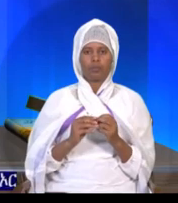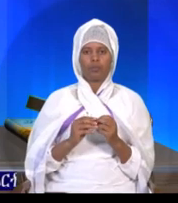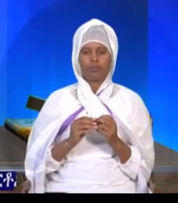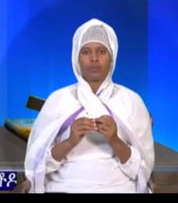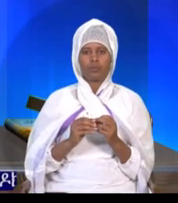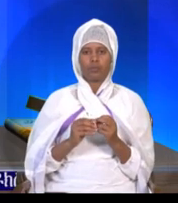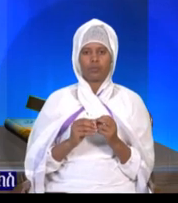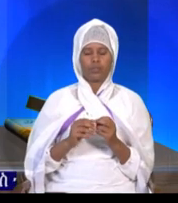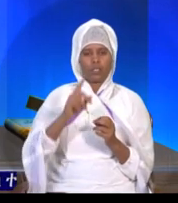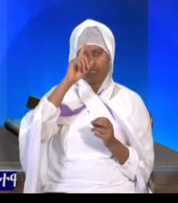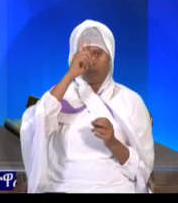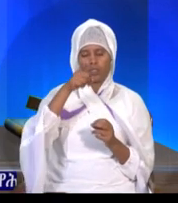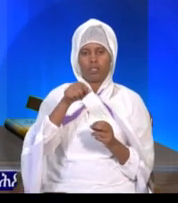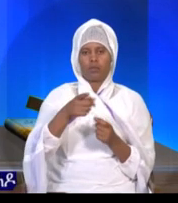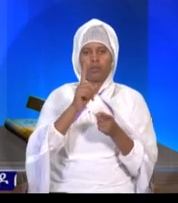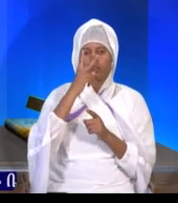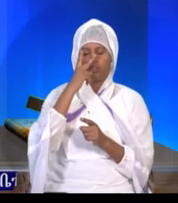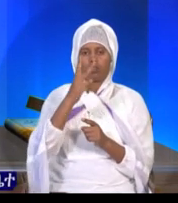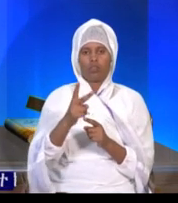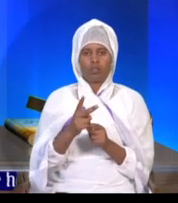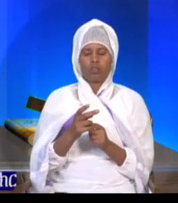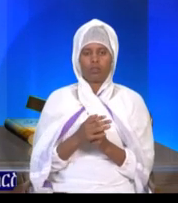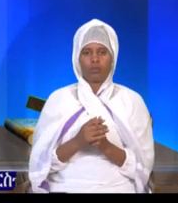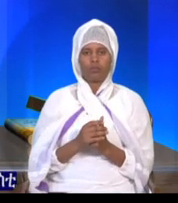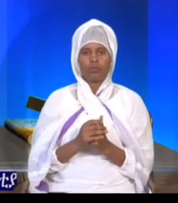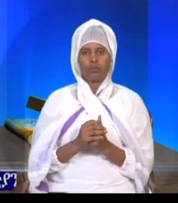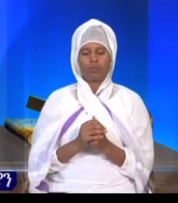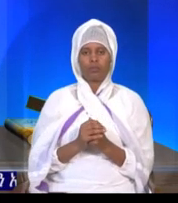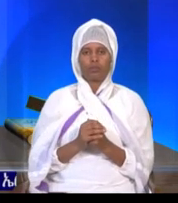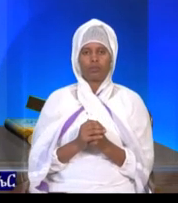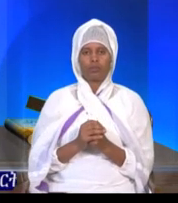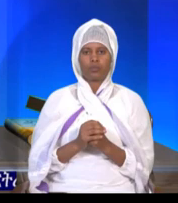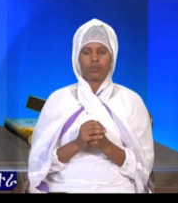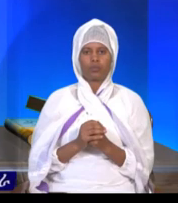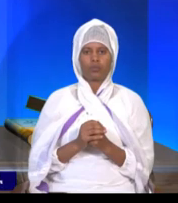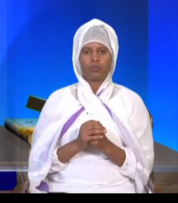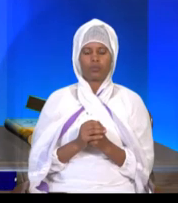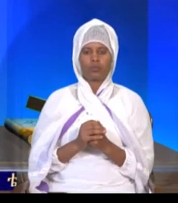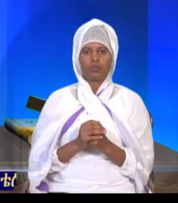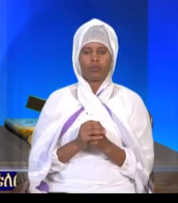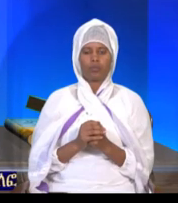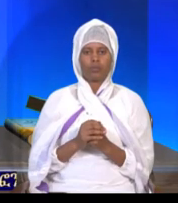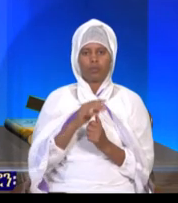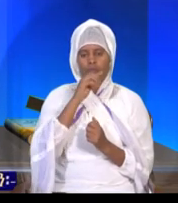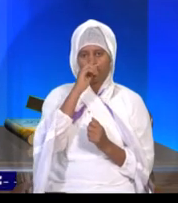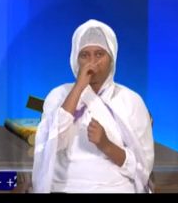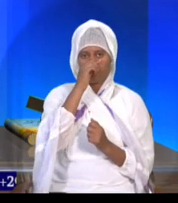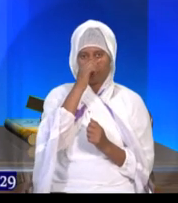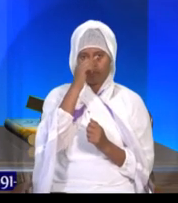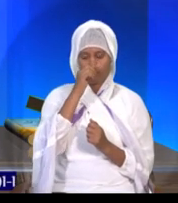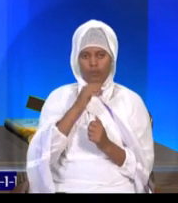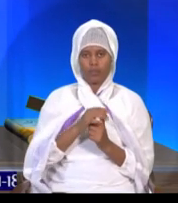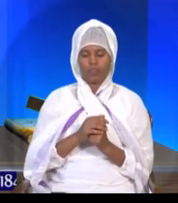يقبقنا أبنى تابزي مسنري لبرهانوين إلا من نوى رسيتهم يردوا